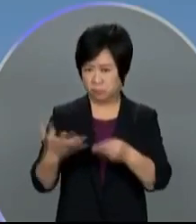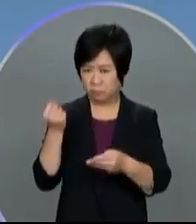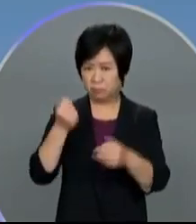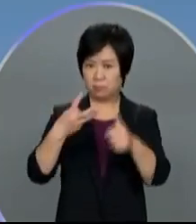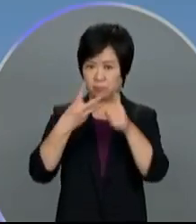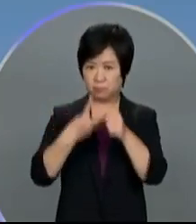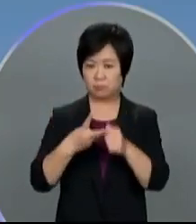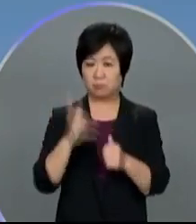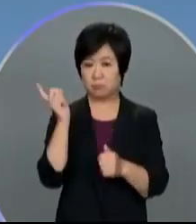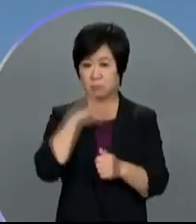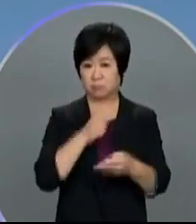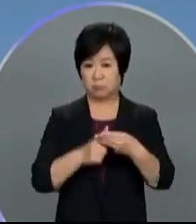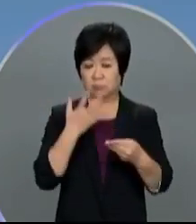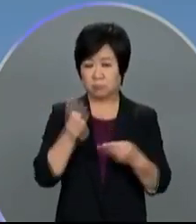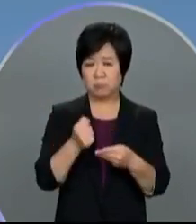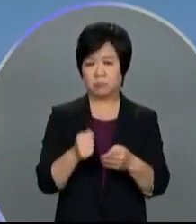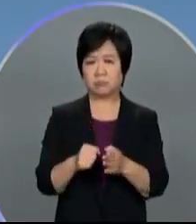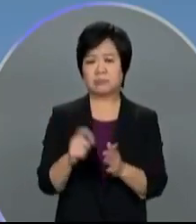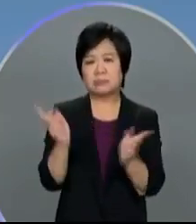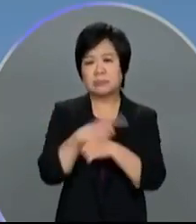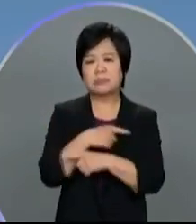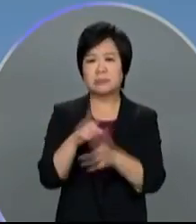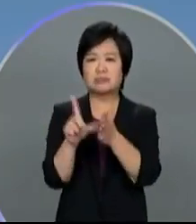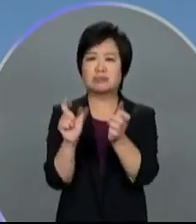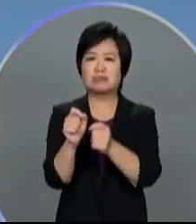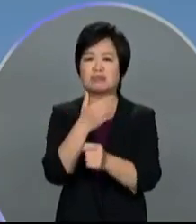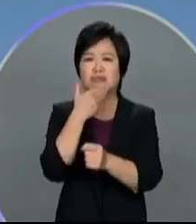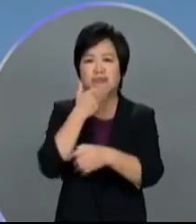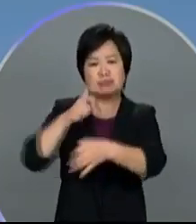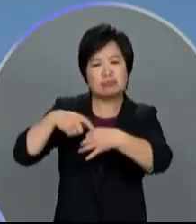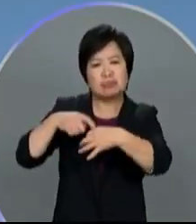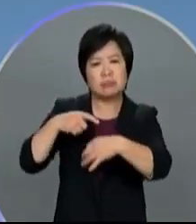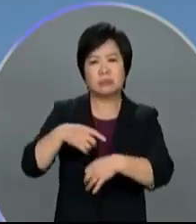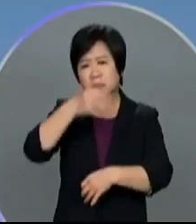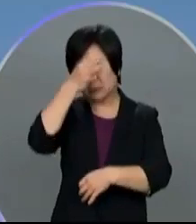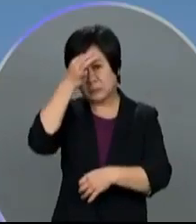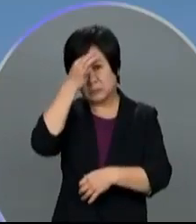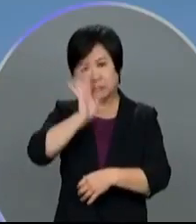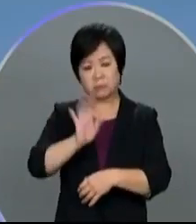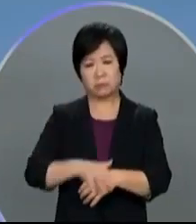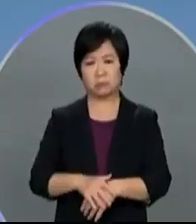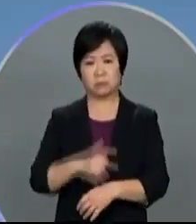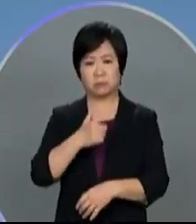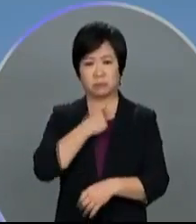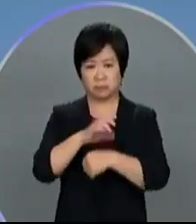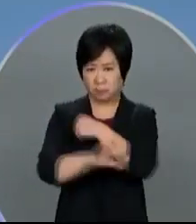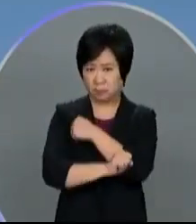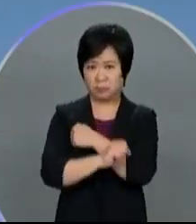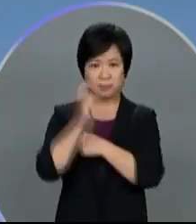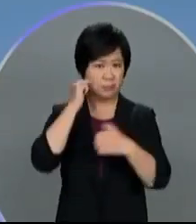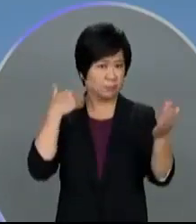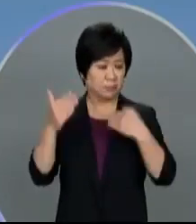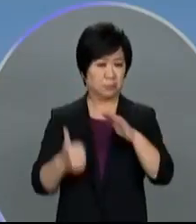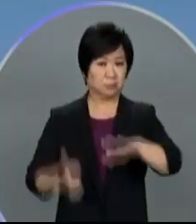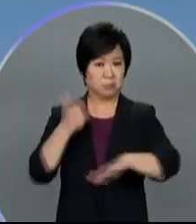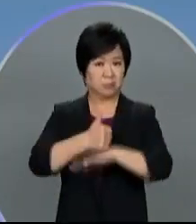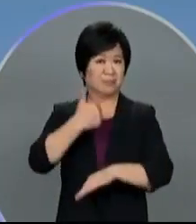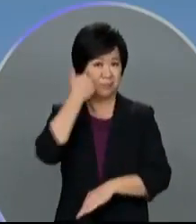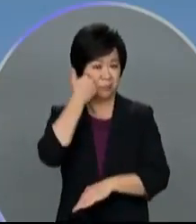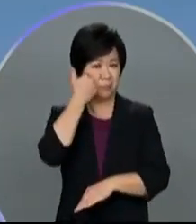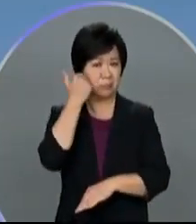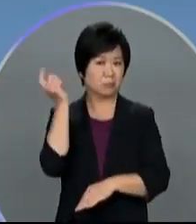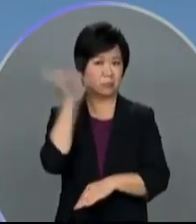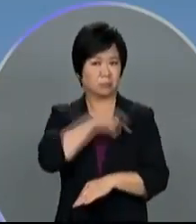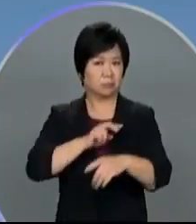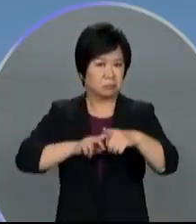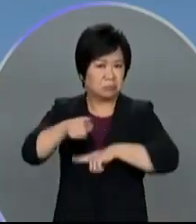三，不能以主权交换短期的经济利益，所以我们要有一条底线，任何人做总统都不能超